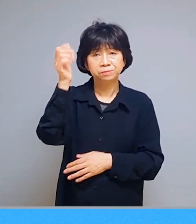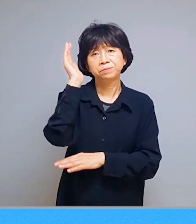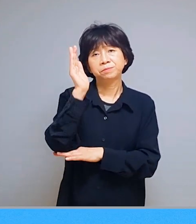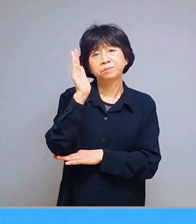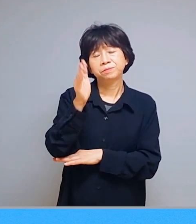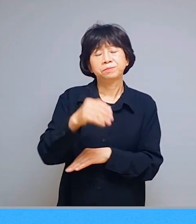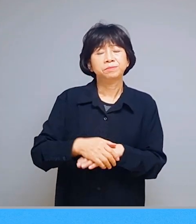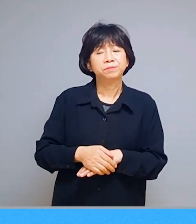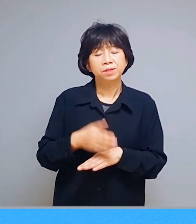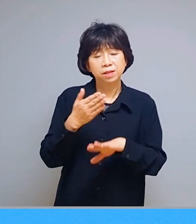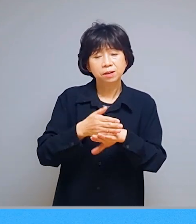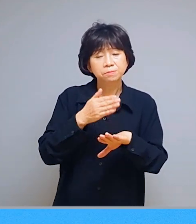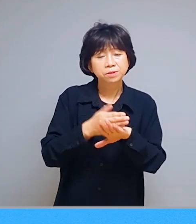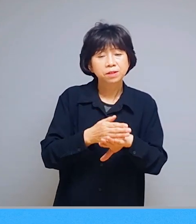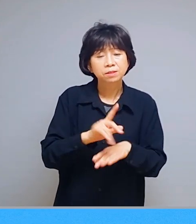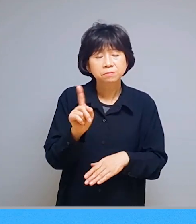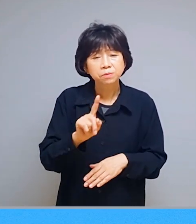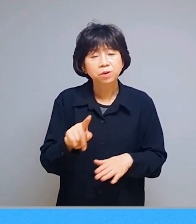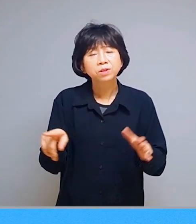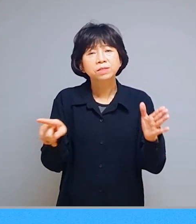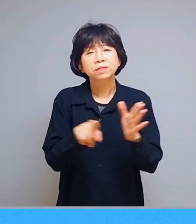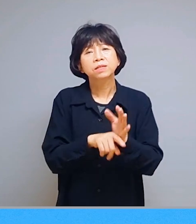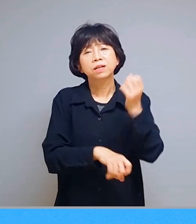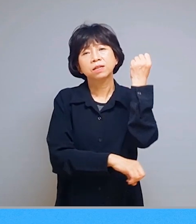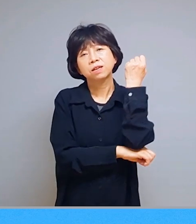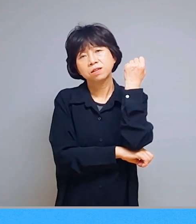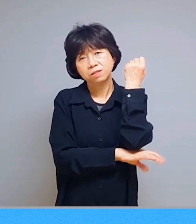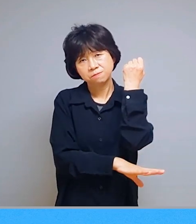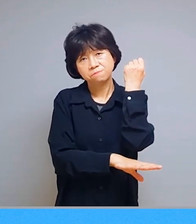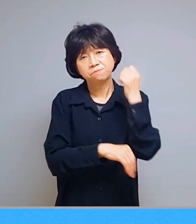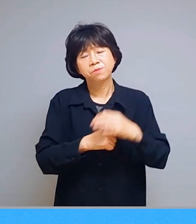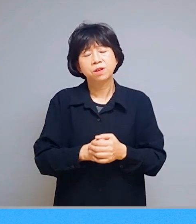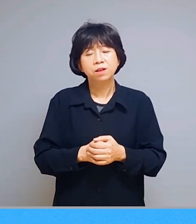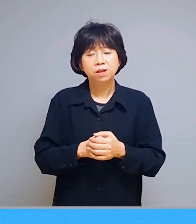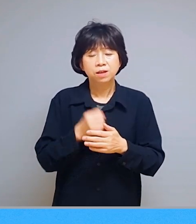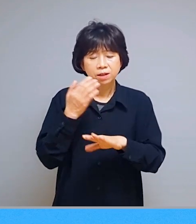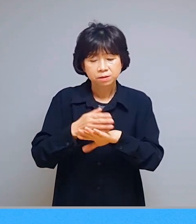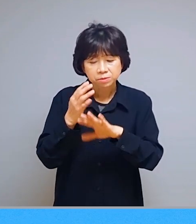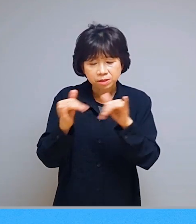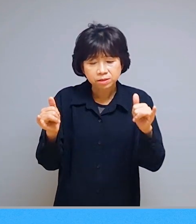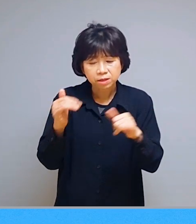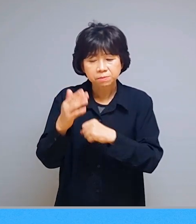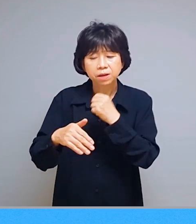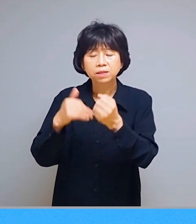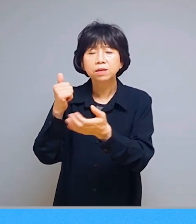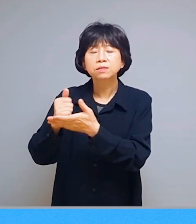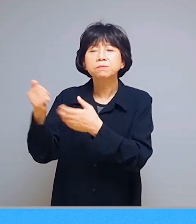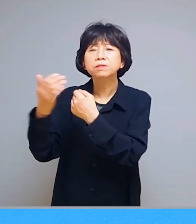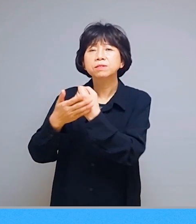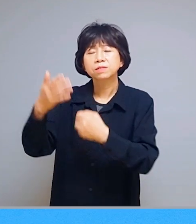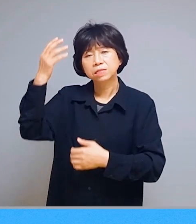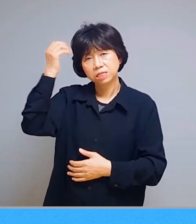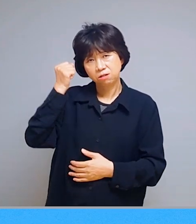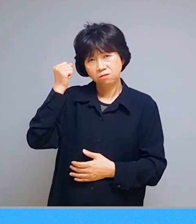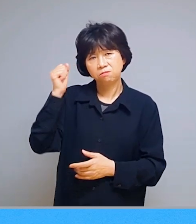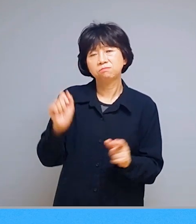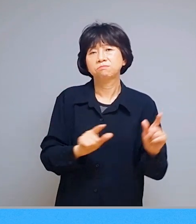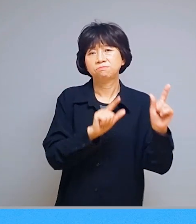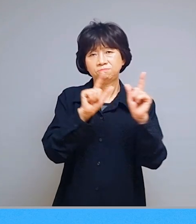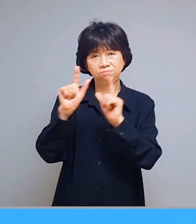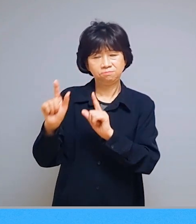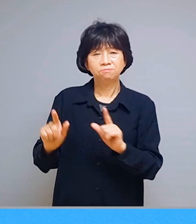하셨어요. 감사는 신앙의 본질입니다. 감사하는 사람은 늘 하나님의 은혜를 기억하며